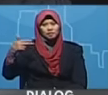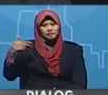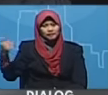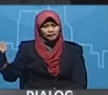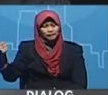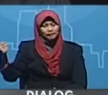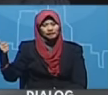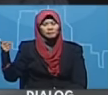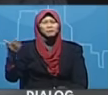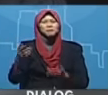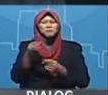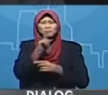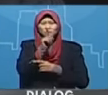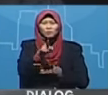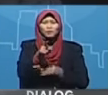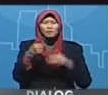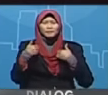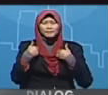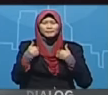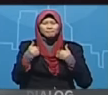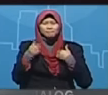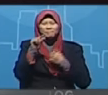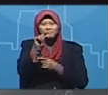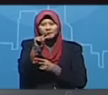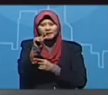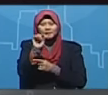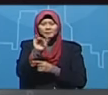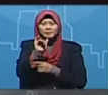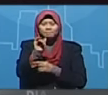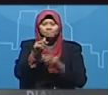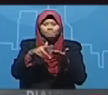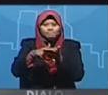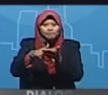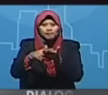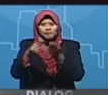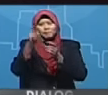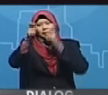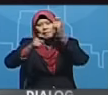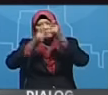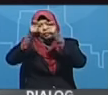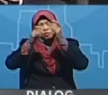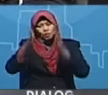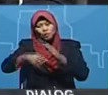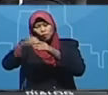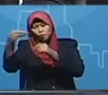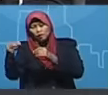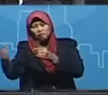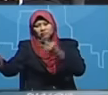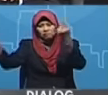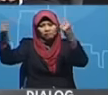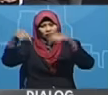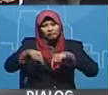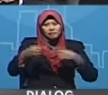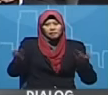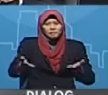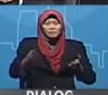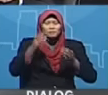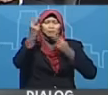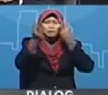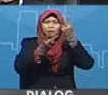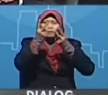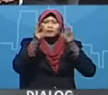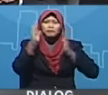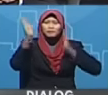sebanyak memang agak terjejas dari segi kedatangan pelancong, khususnya daripada negara China dan juga India dan sebahagian daripada Eropah.